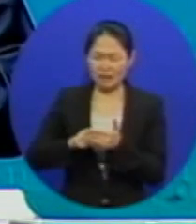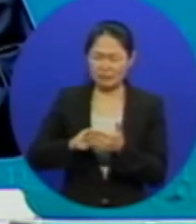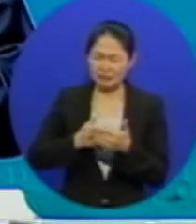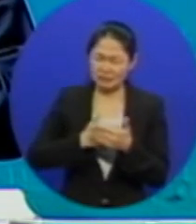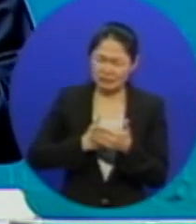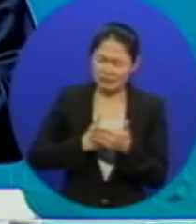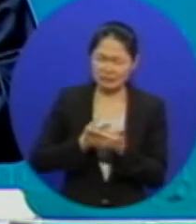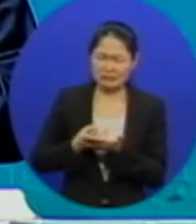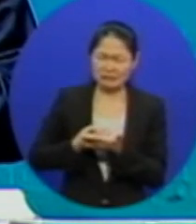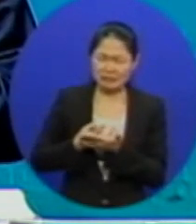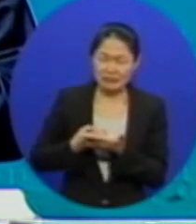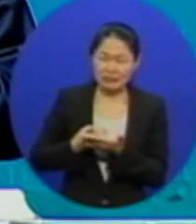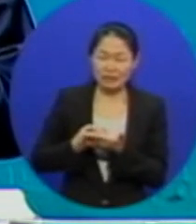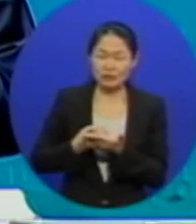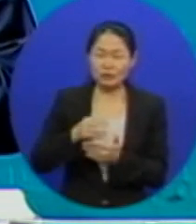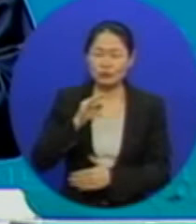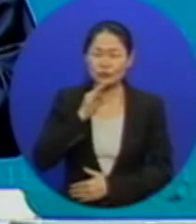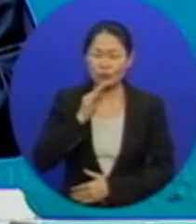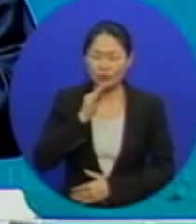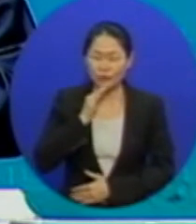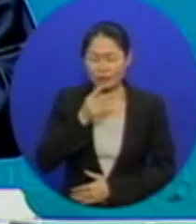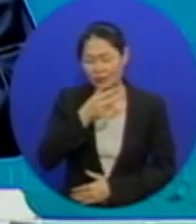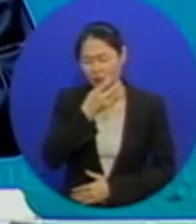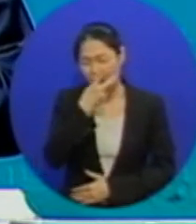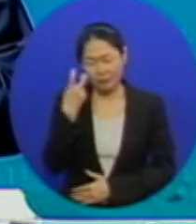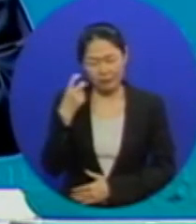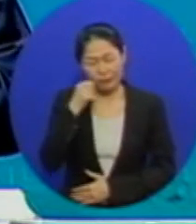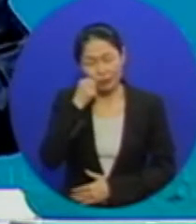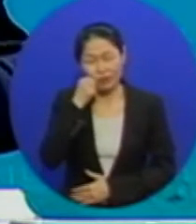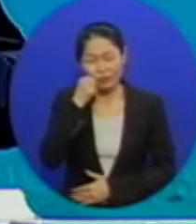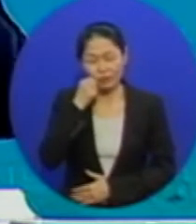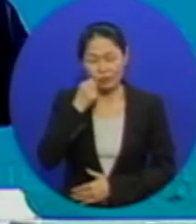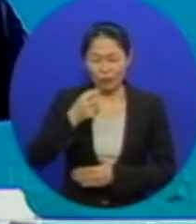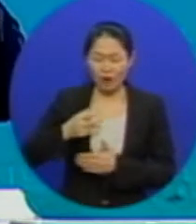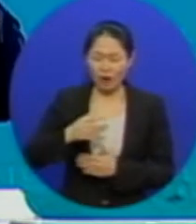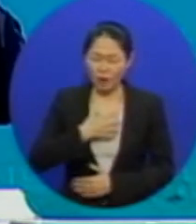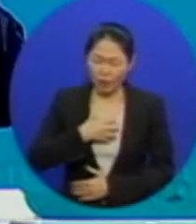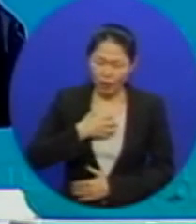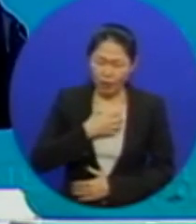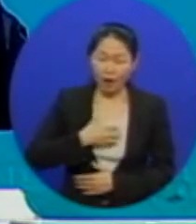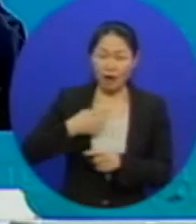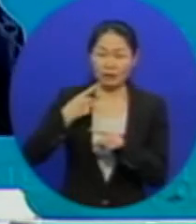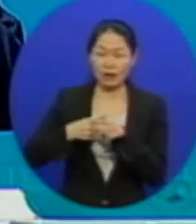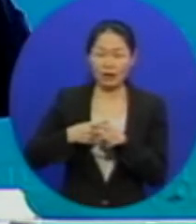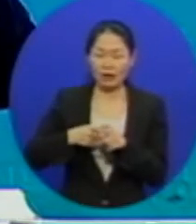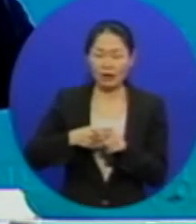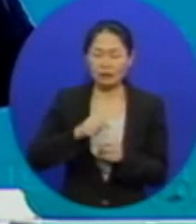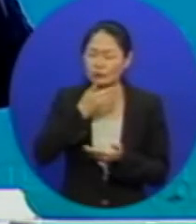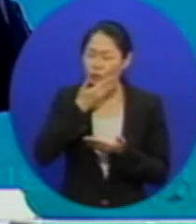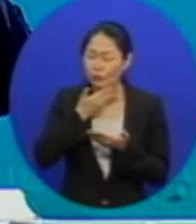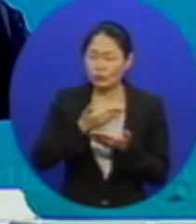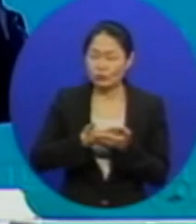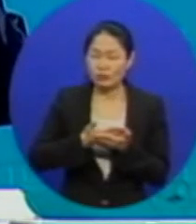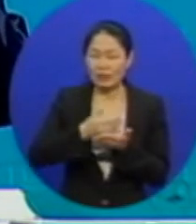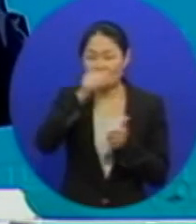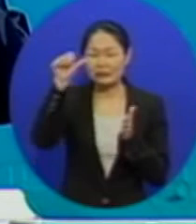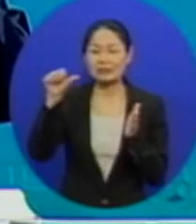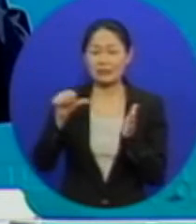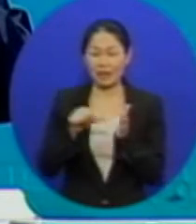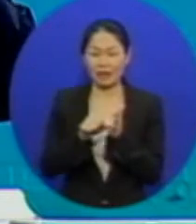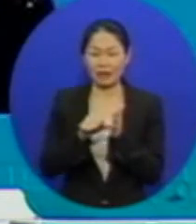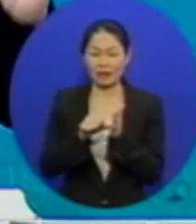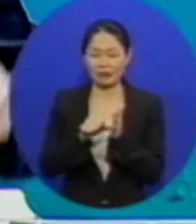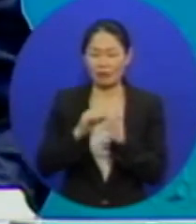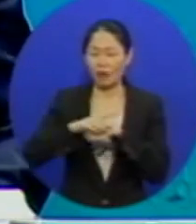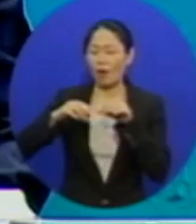밤 잠 자지 못하고 그렇게 괴로워 하다가 너무나 소중한 한 인생 한번 밖에 살수 없는 생일을